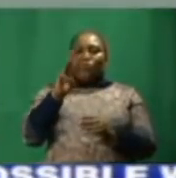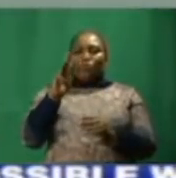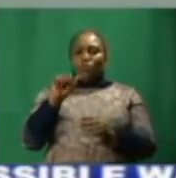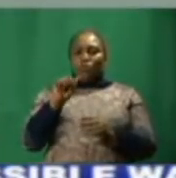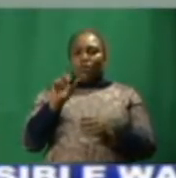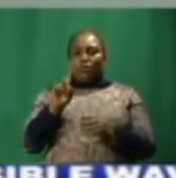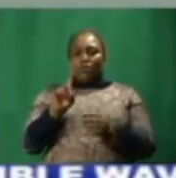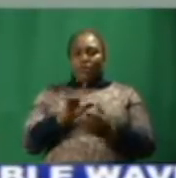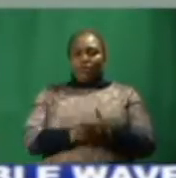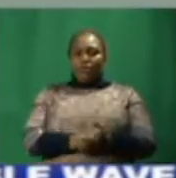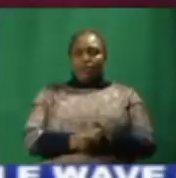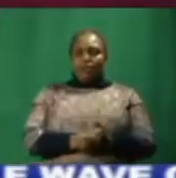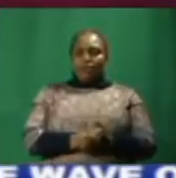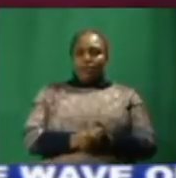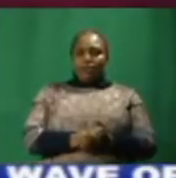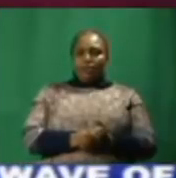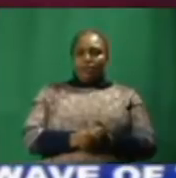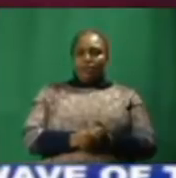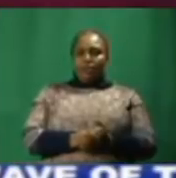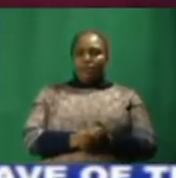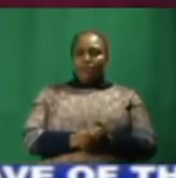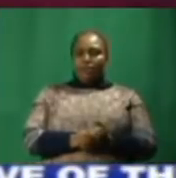Similane edolobheni Mbabane.